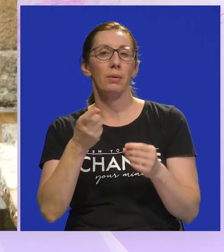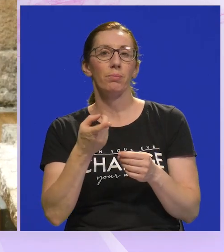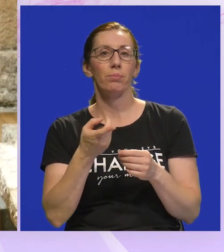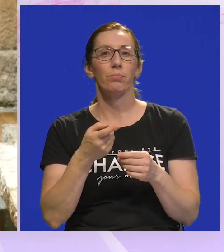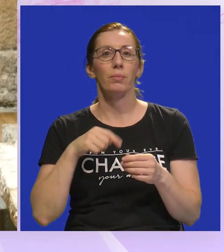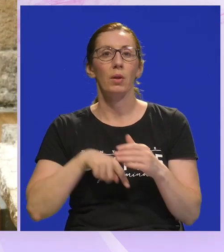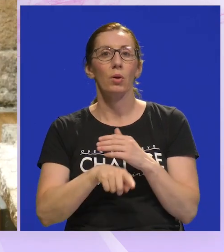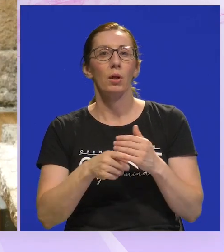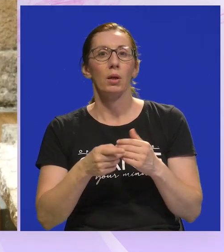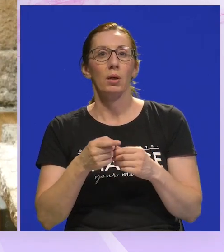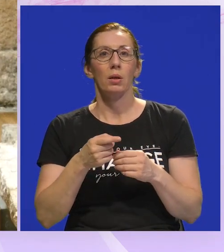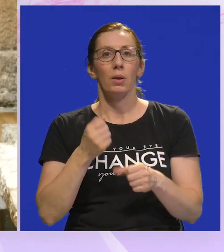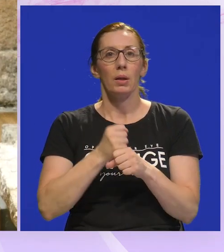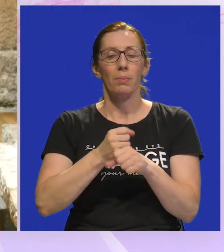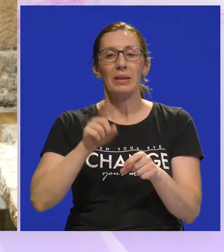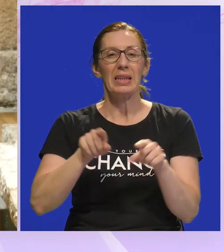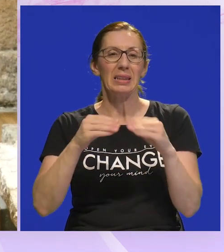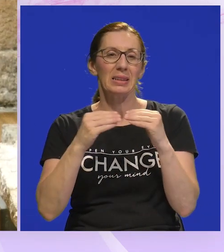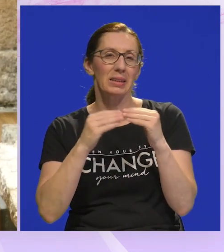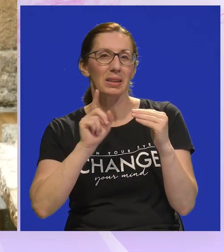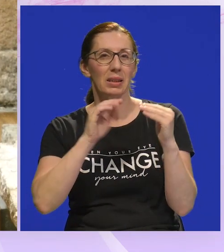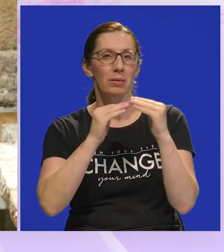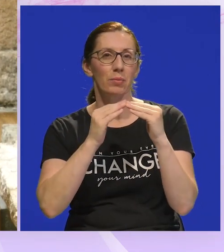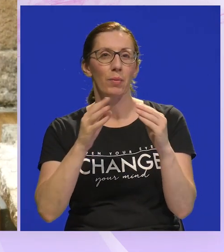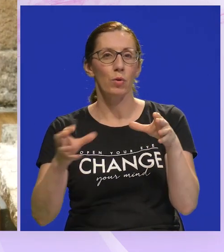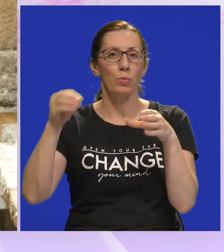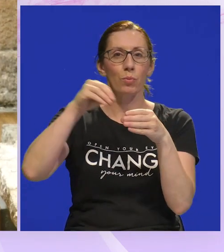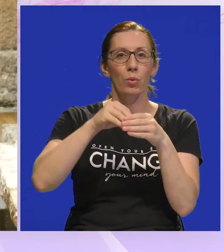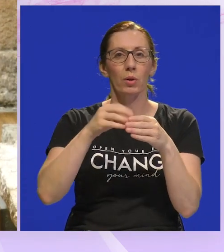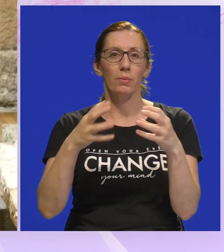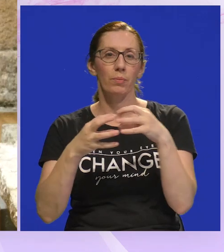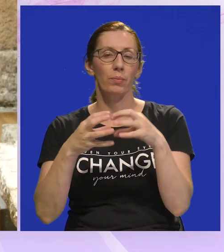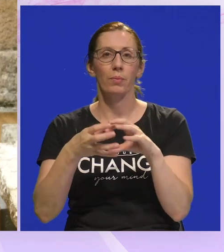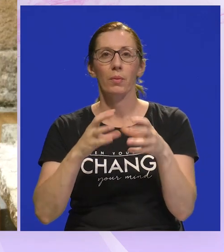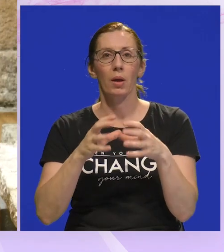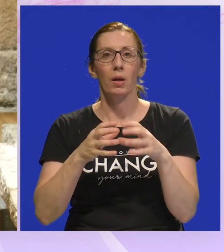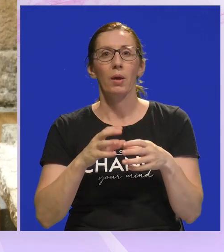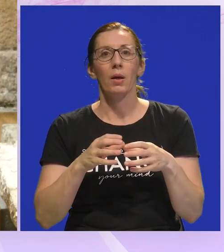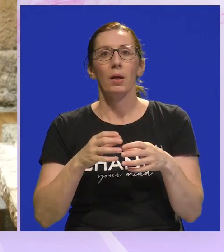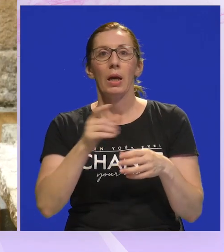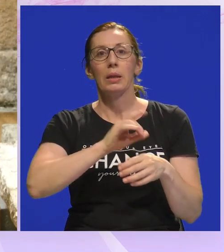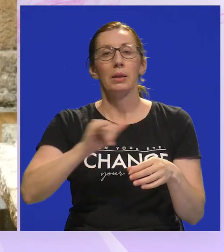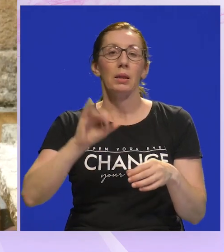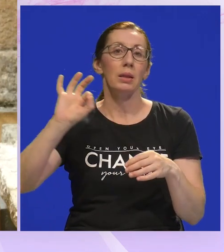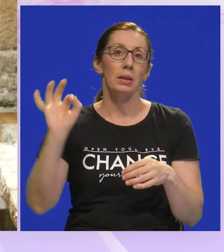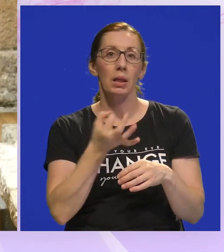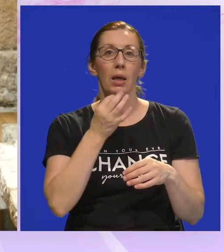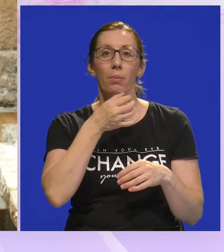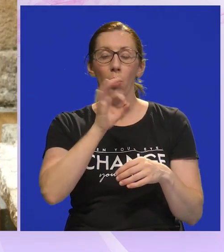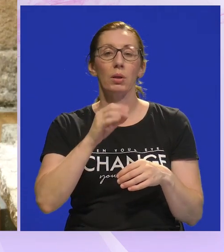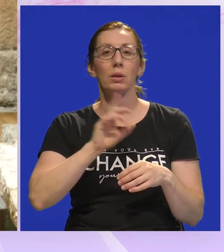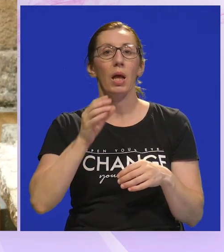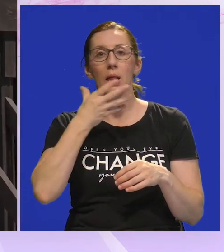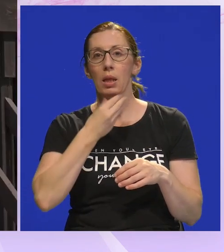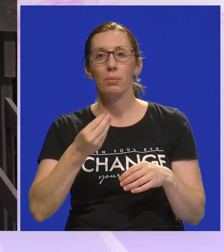unutra, što je onda teže zaraditi repliku, ovo je bio onako spoj cost and benefit, najbolje, znači najljepši, a najlakše